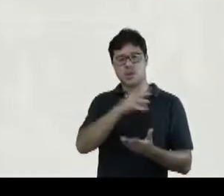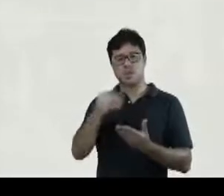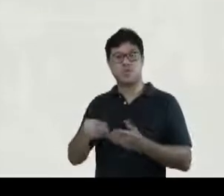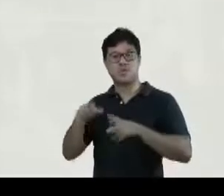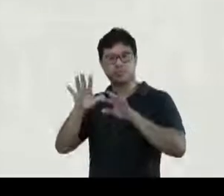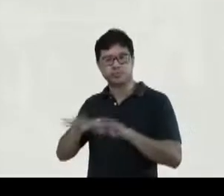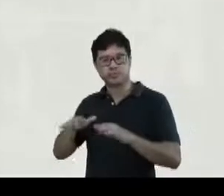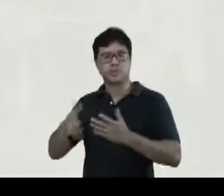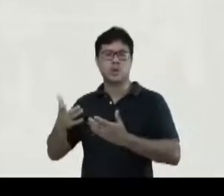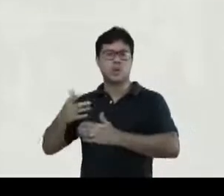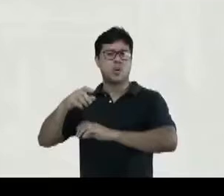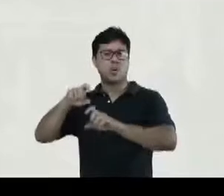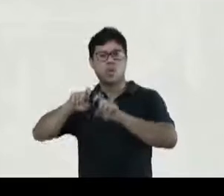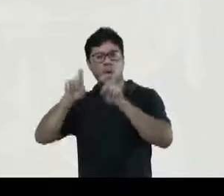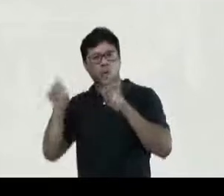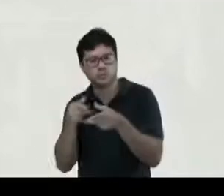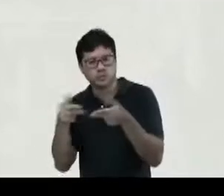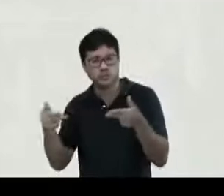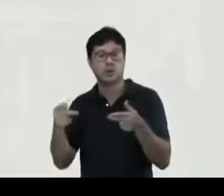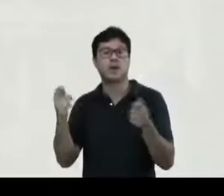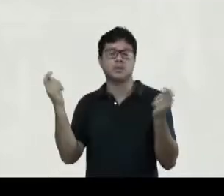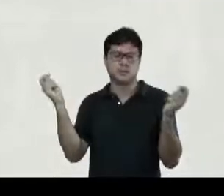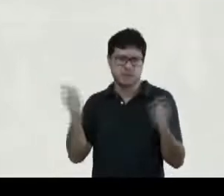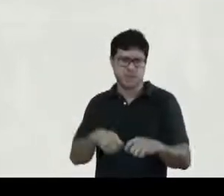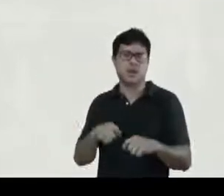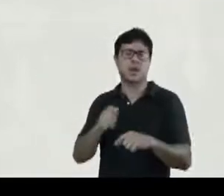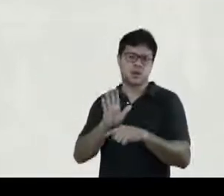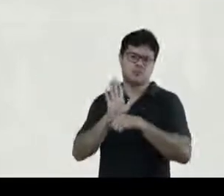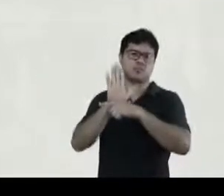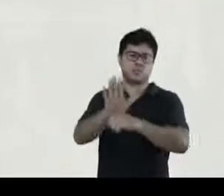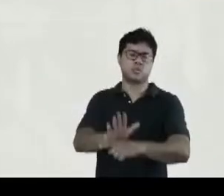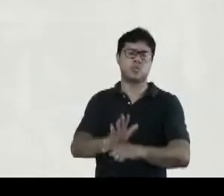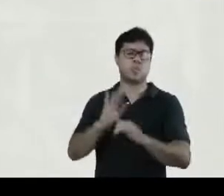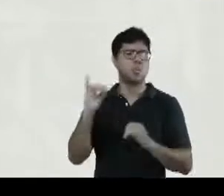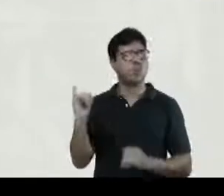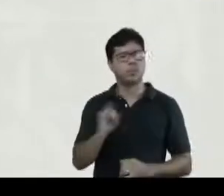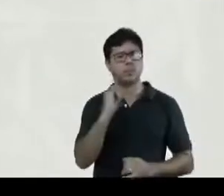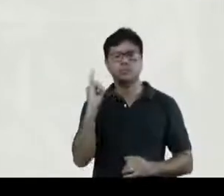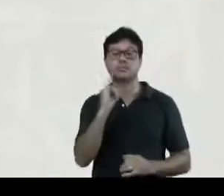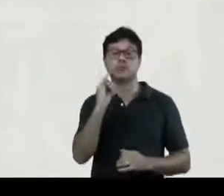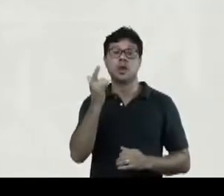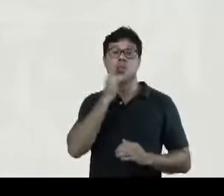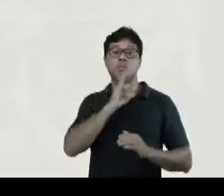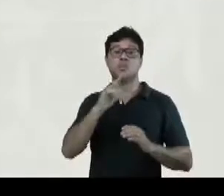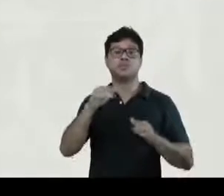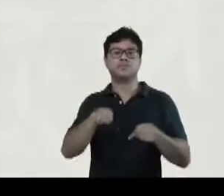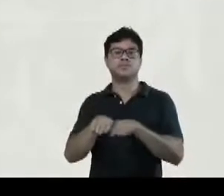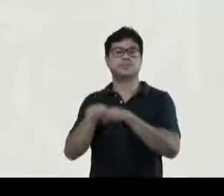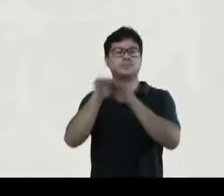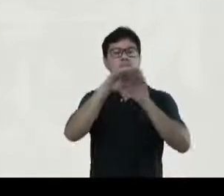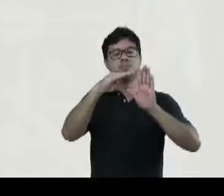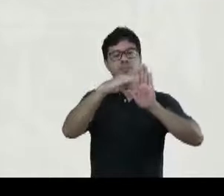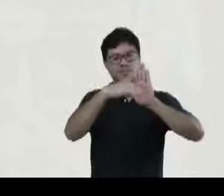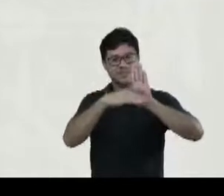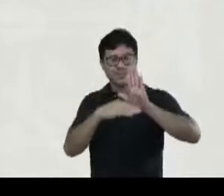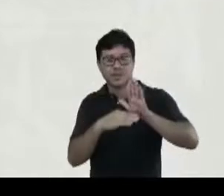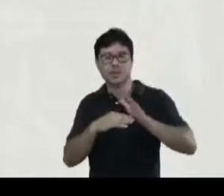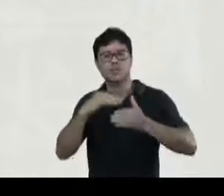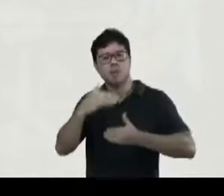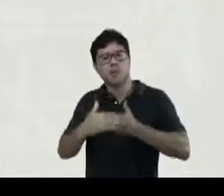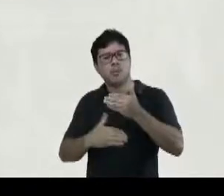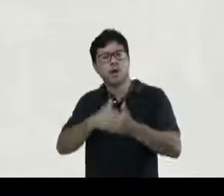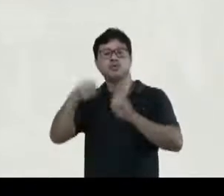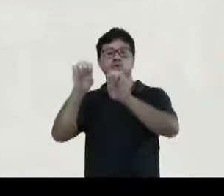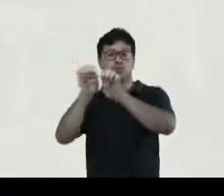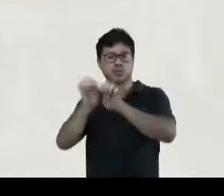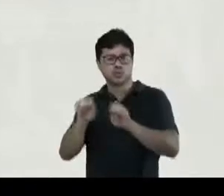zur sukzessiven Standardisierung der Strukturen und auch der Inhalte erheblich bei.